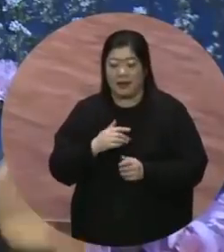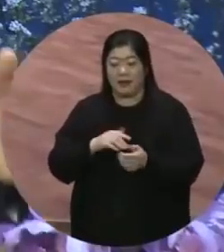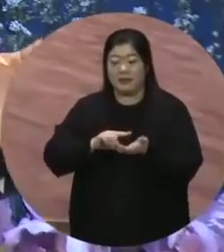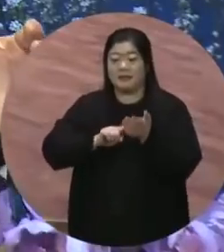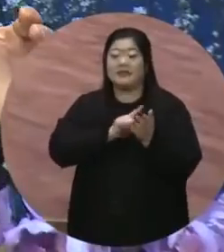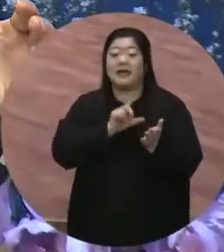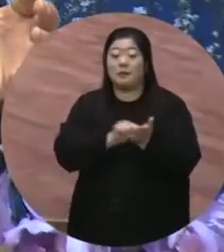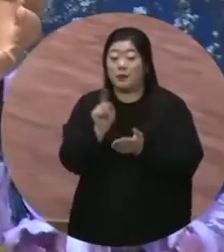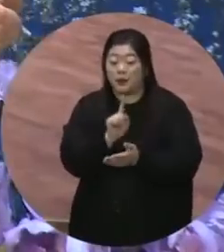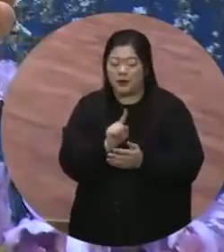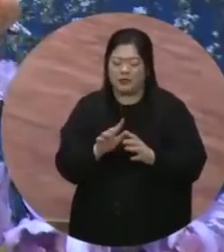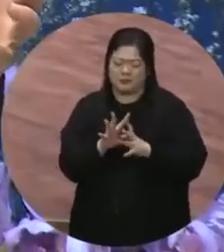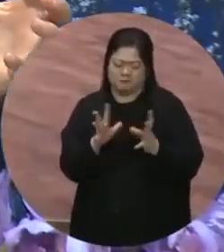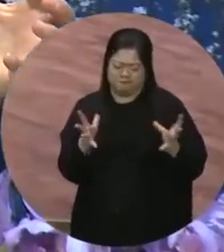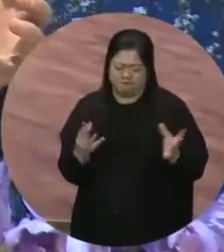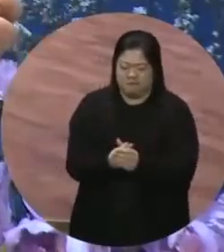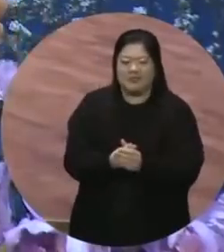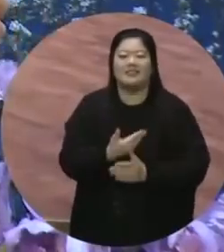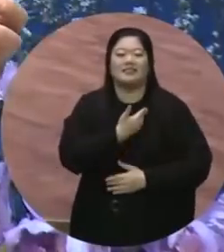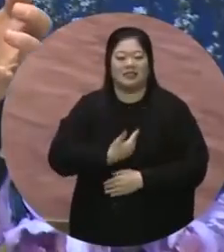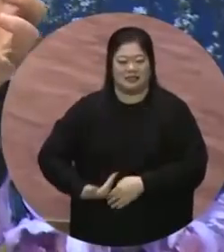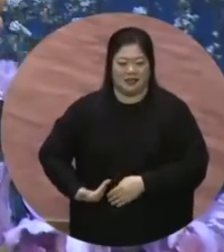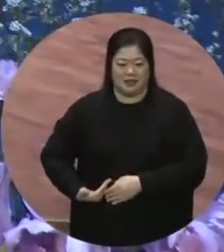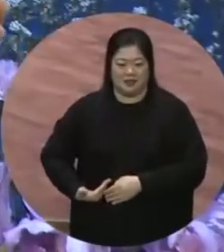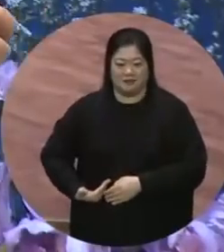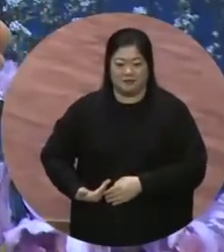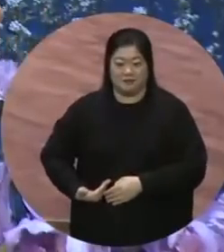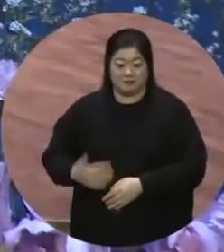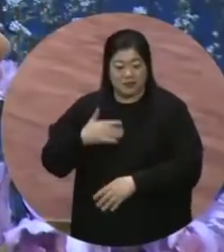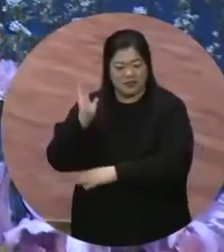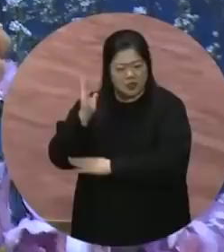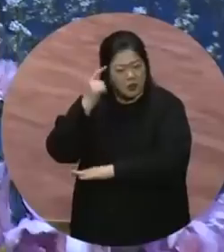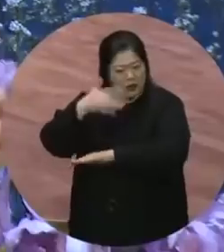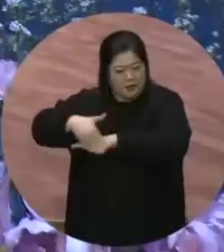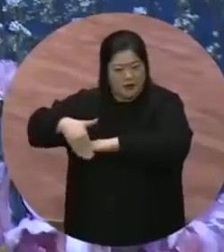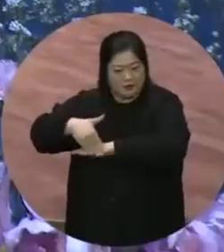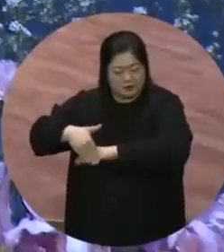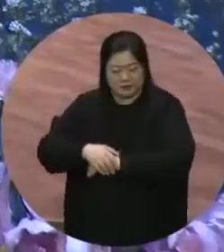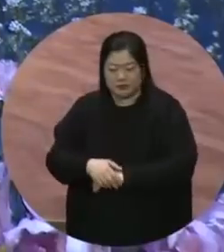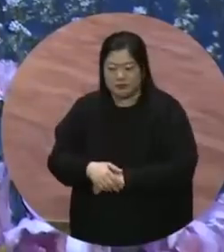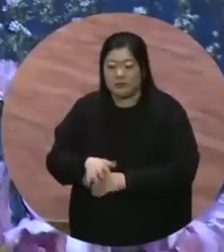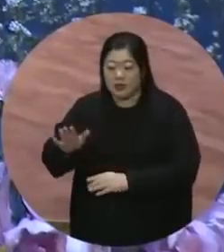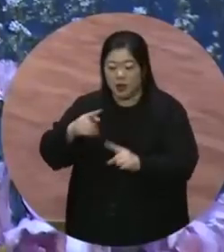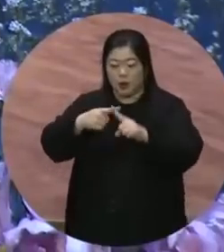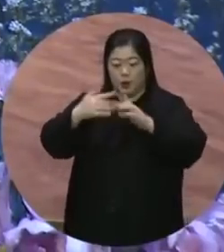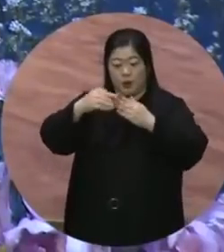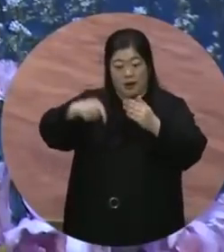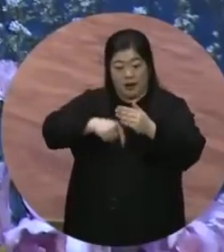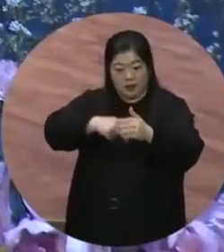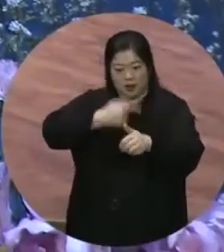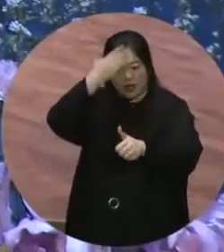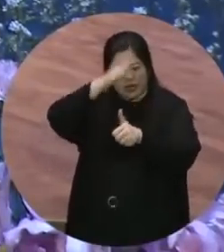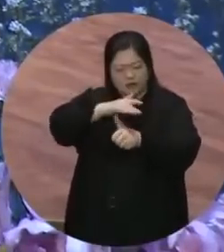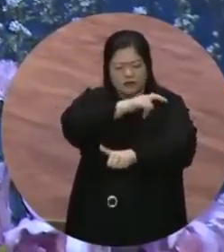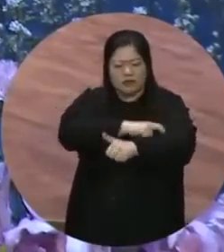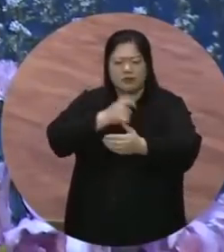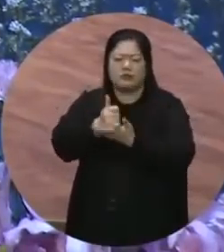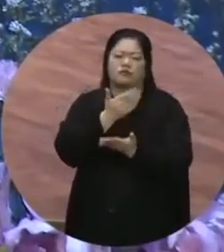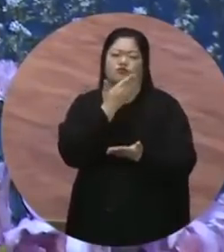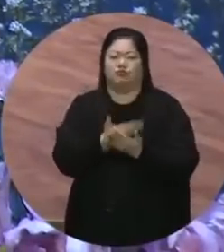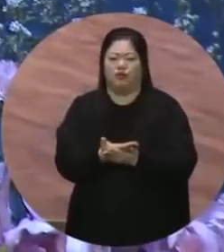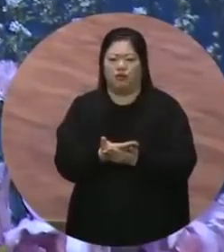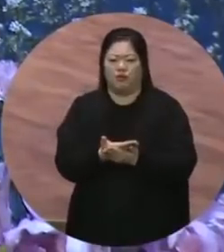일반적으로 교회가요, 약동적으로 움직이는 쓰임 받는 회가 바로 안수집사회예요. 어느 교회 가든지